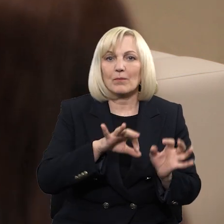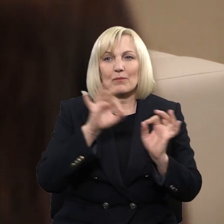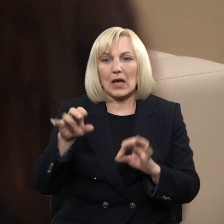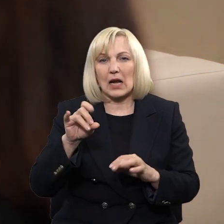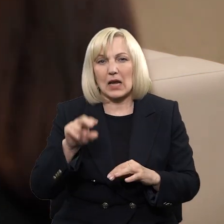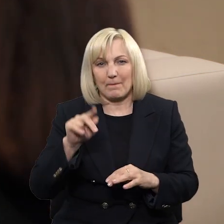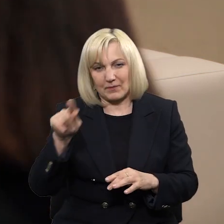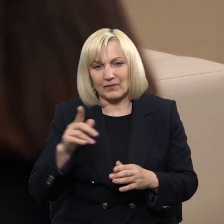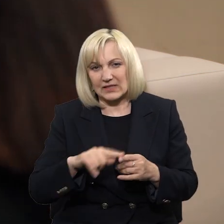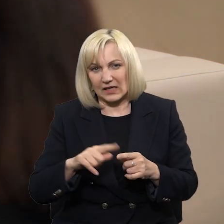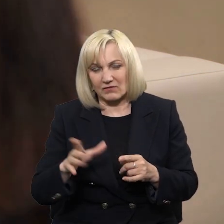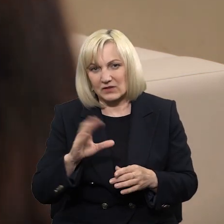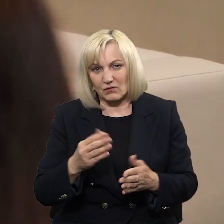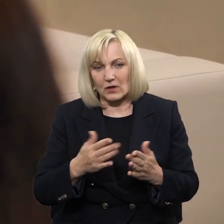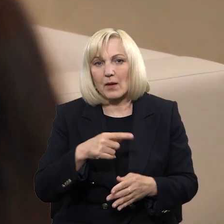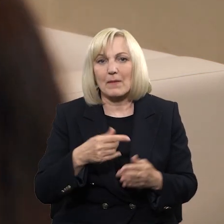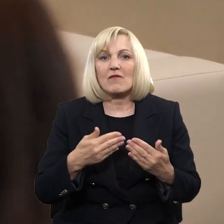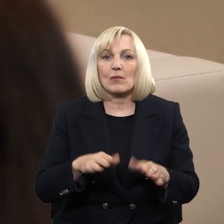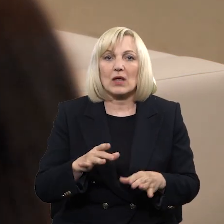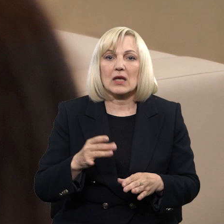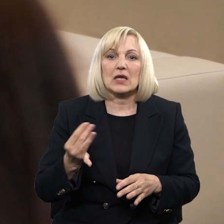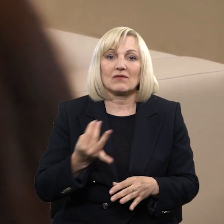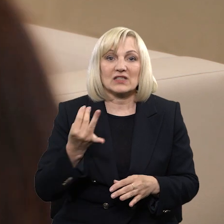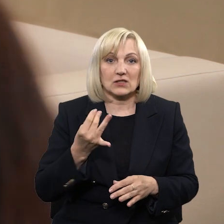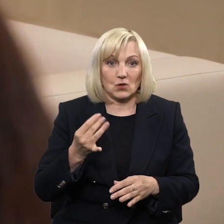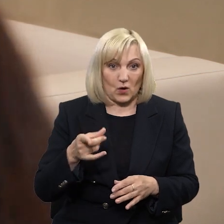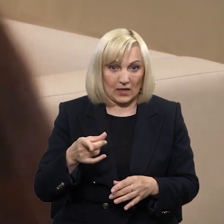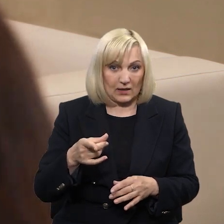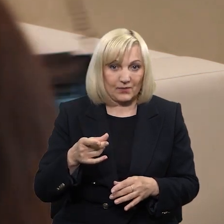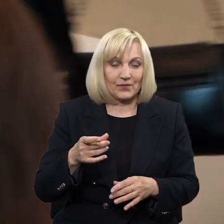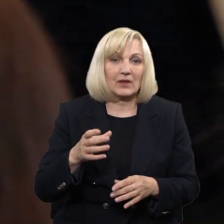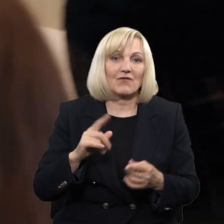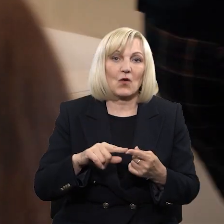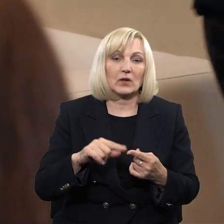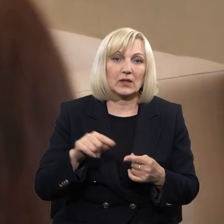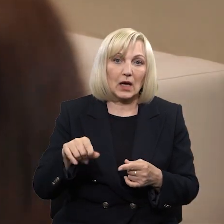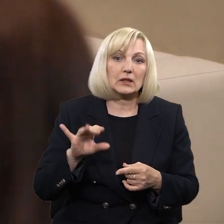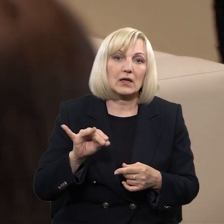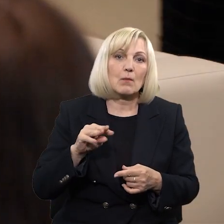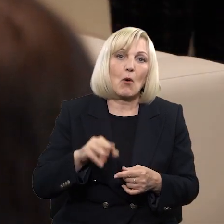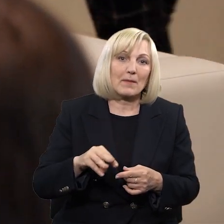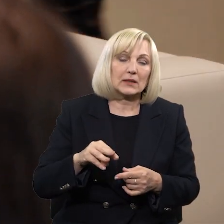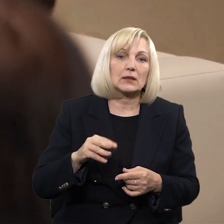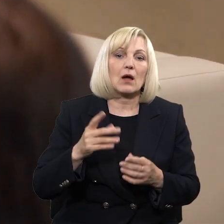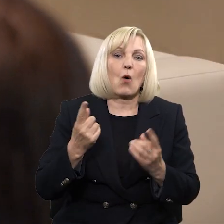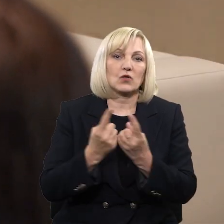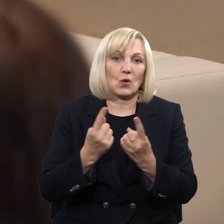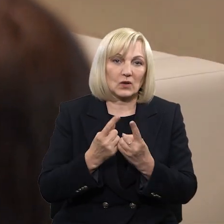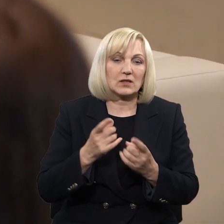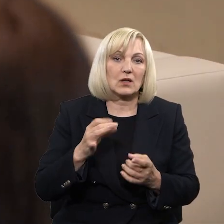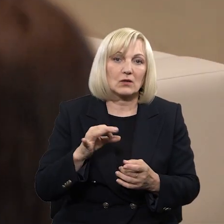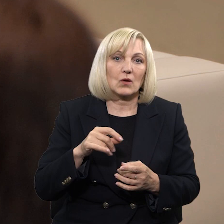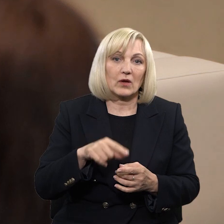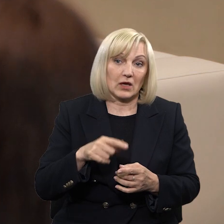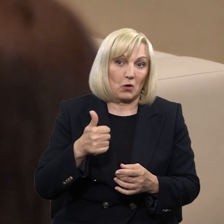ее в клипы потому что Сейчас мы ее выпускаем в историях в историях ВКонтакте и моментах в Одноклассниках